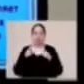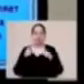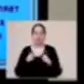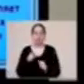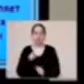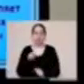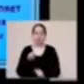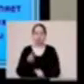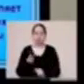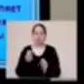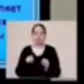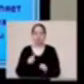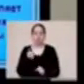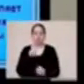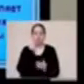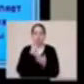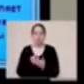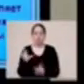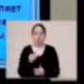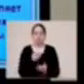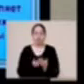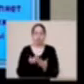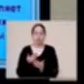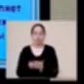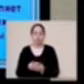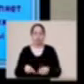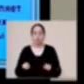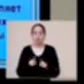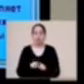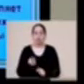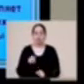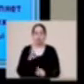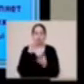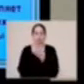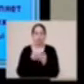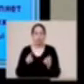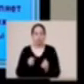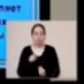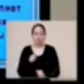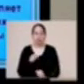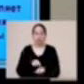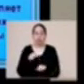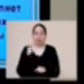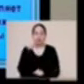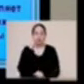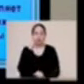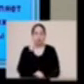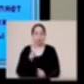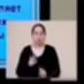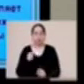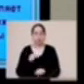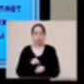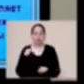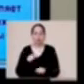зрачков могут хорошо видеть все предметы, даже в сумерках, а их чуткий слух